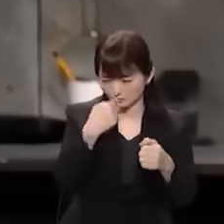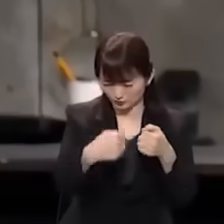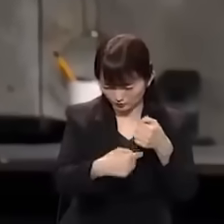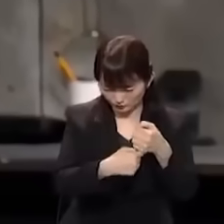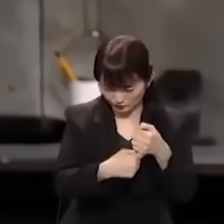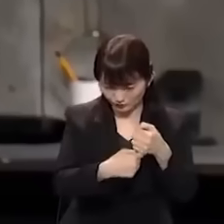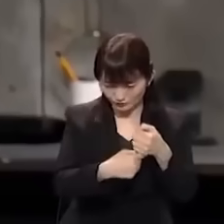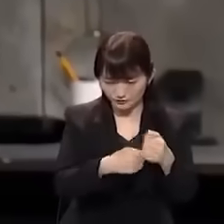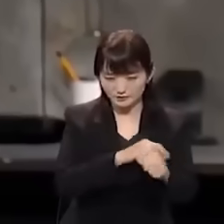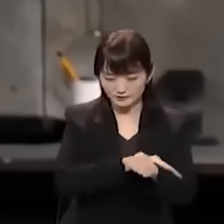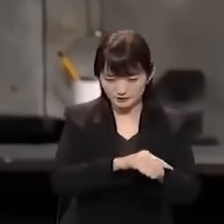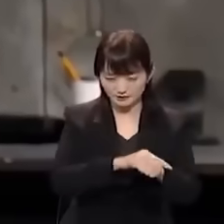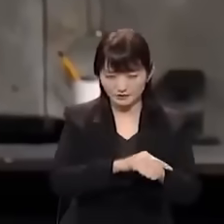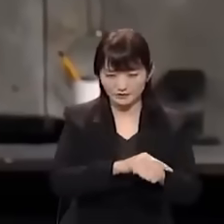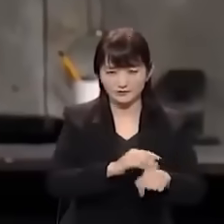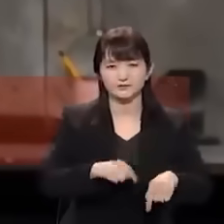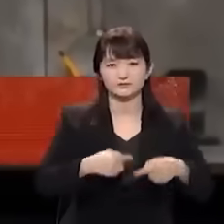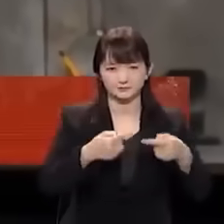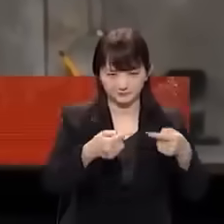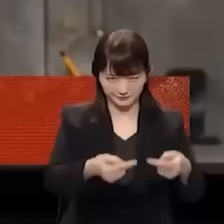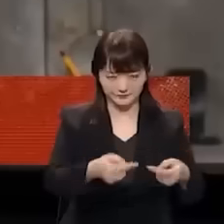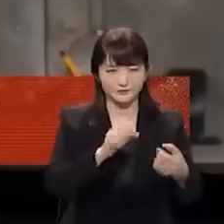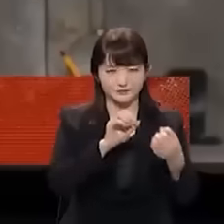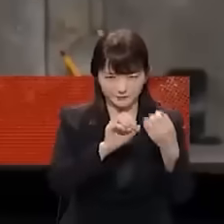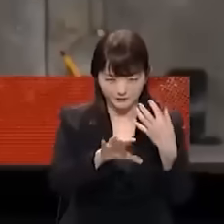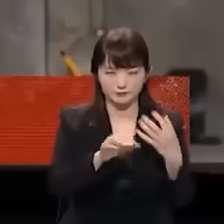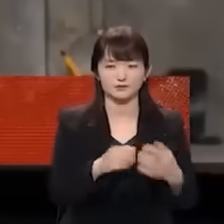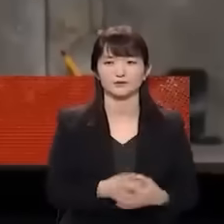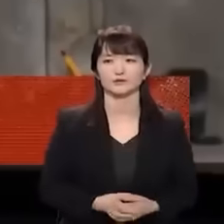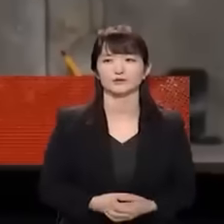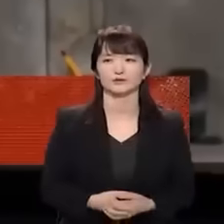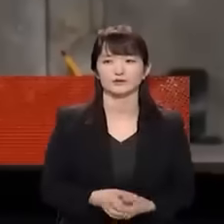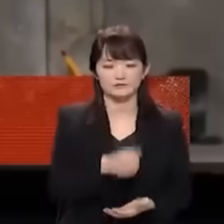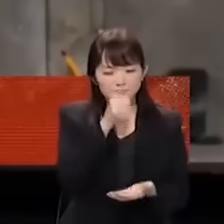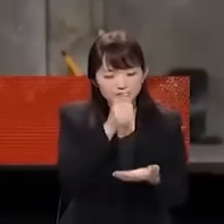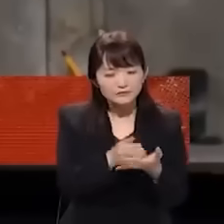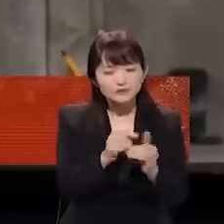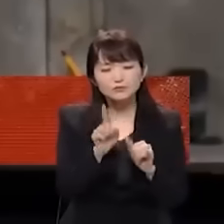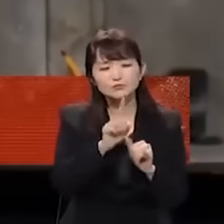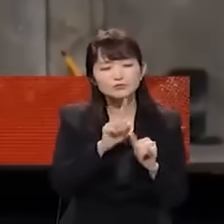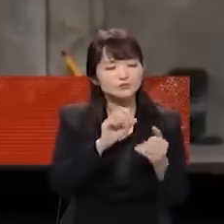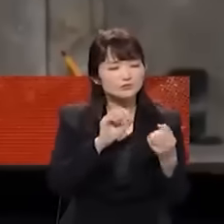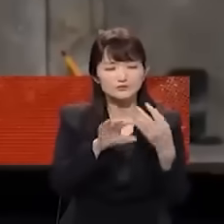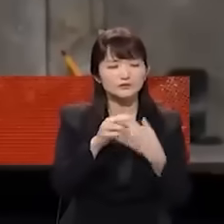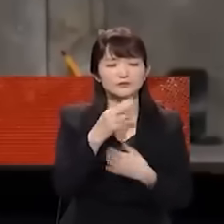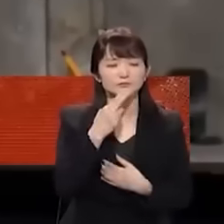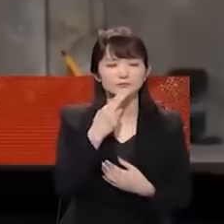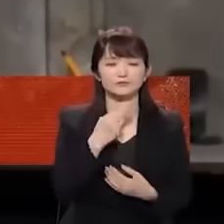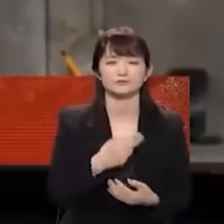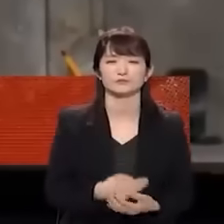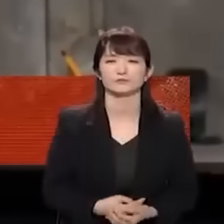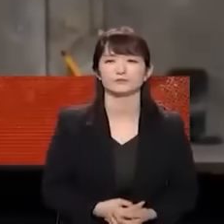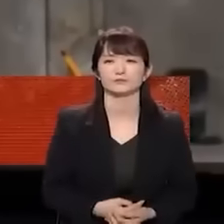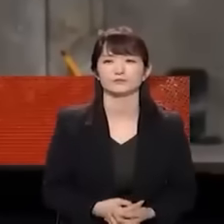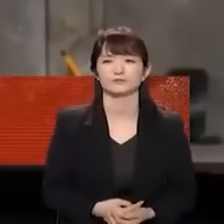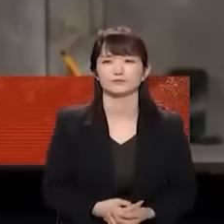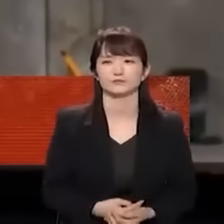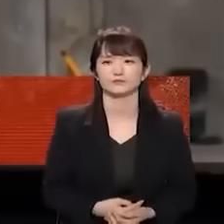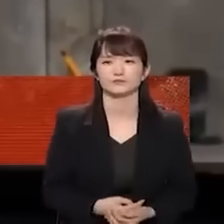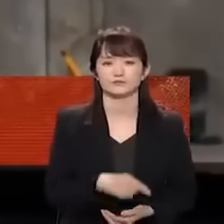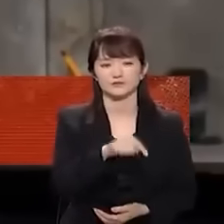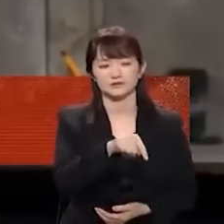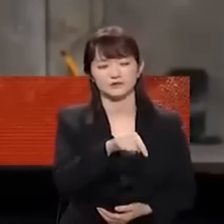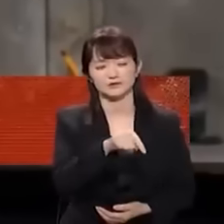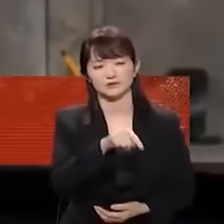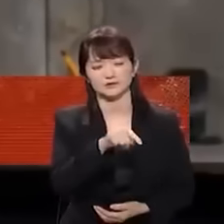성실하게 임하겠다 그리고 이제 뭐 어 재인이 무슨 말을 할 말이 있겠느냐 이렇게 얘기를 했는데 현실은 조금